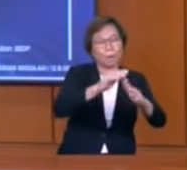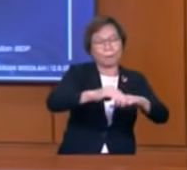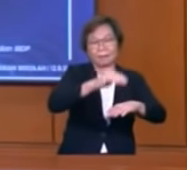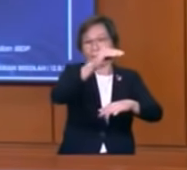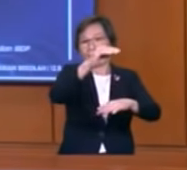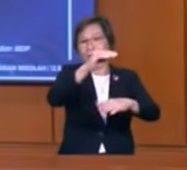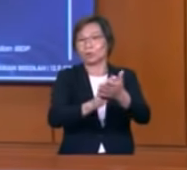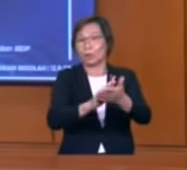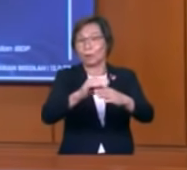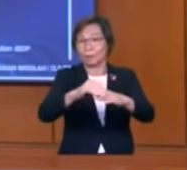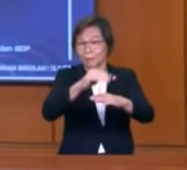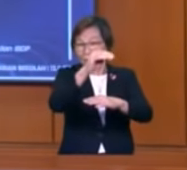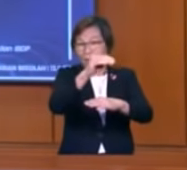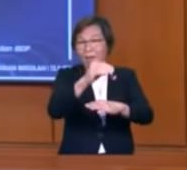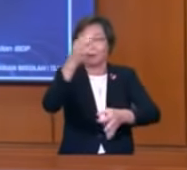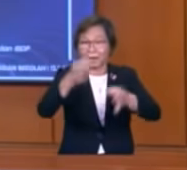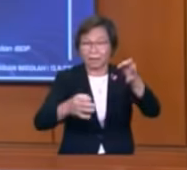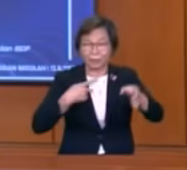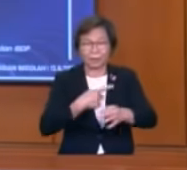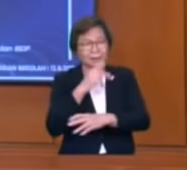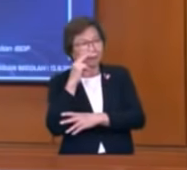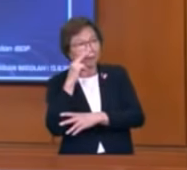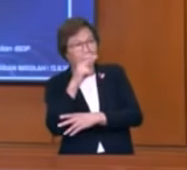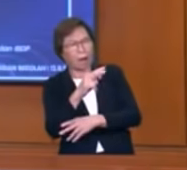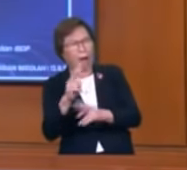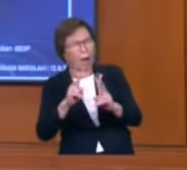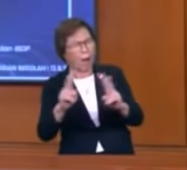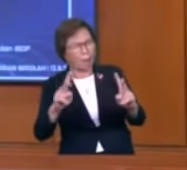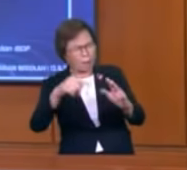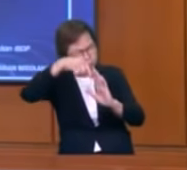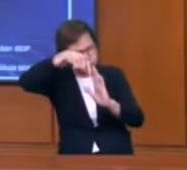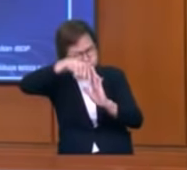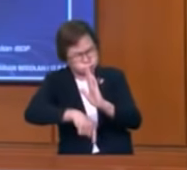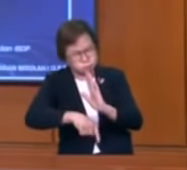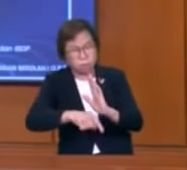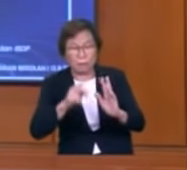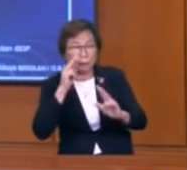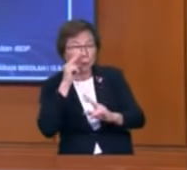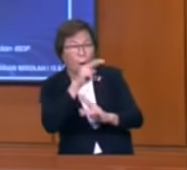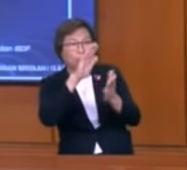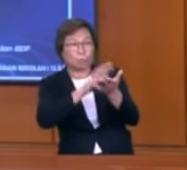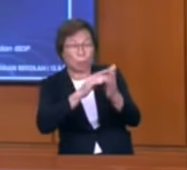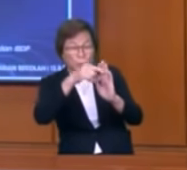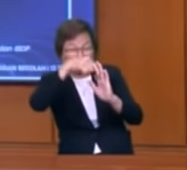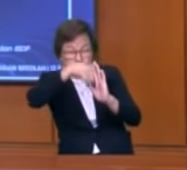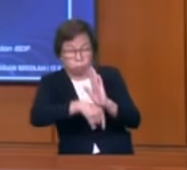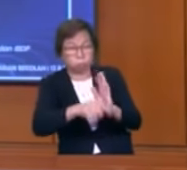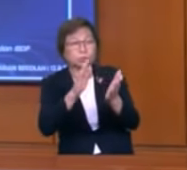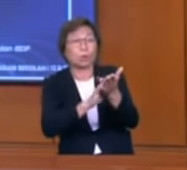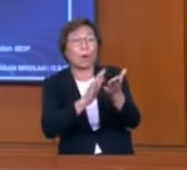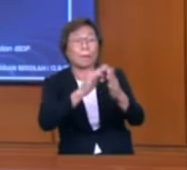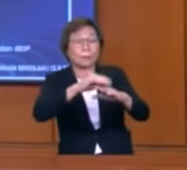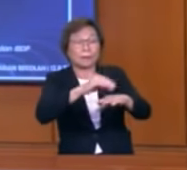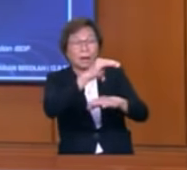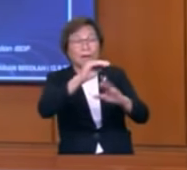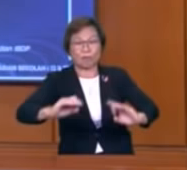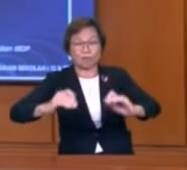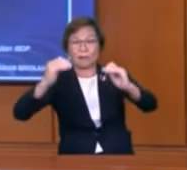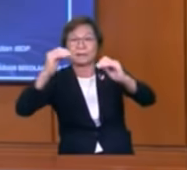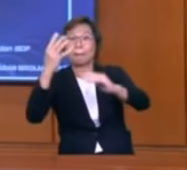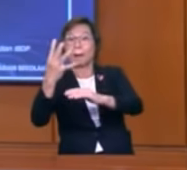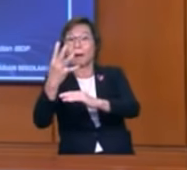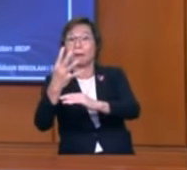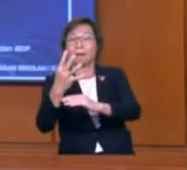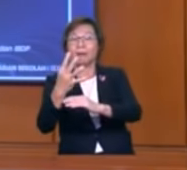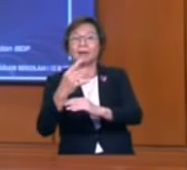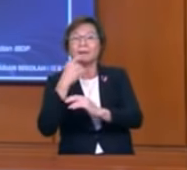menengah ini kalau nak lihat amat terperinci ya Sekolah Menengah tadi fase keempat kita Jelaskan